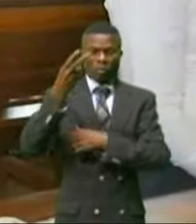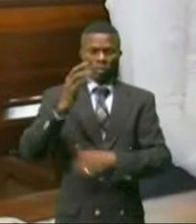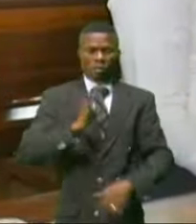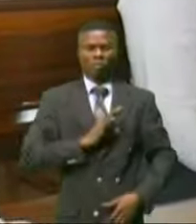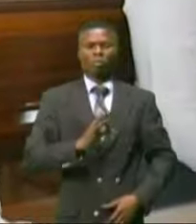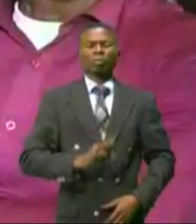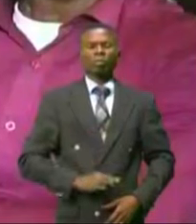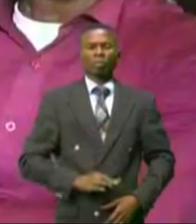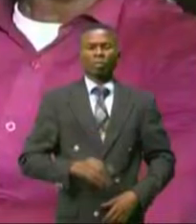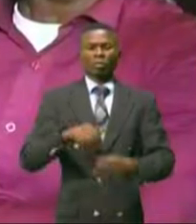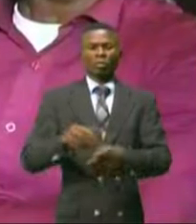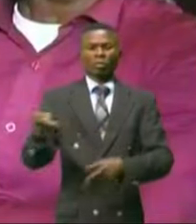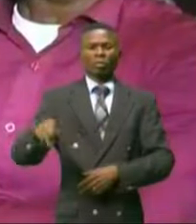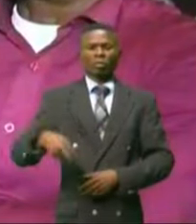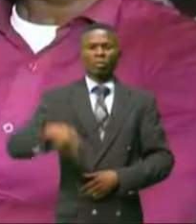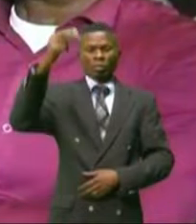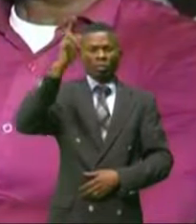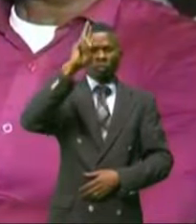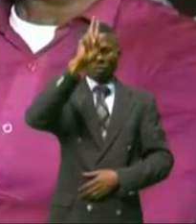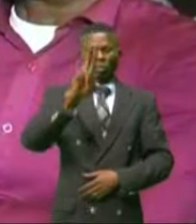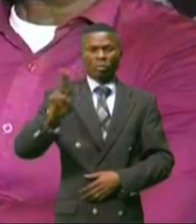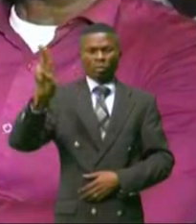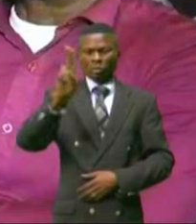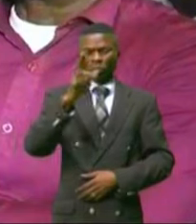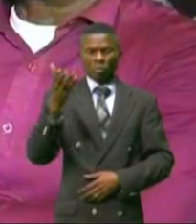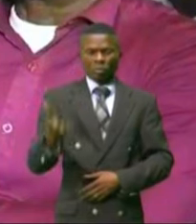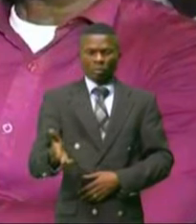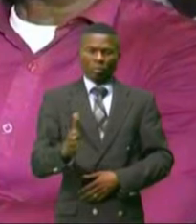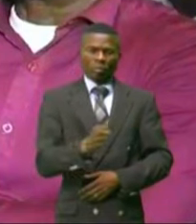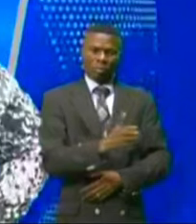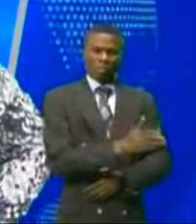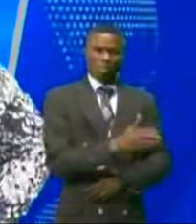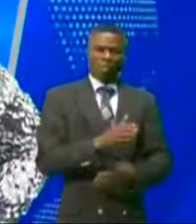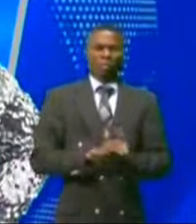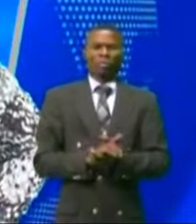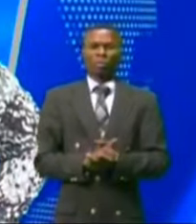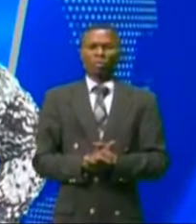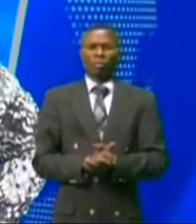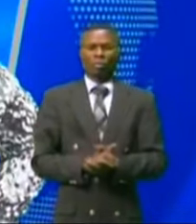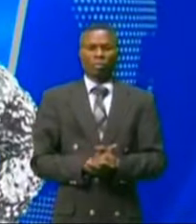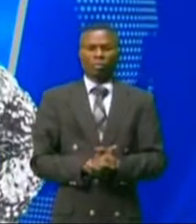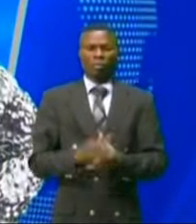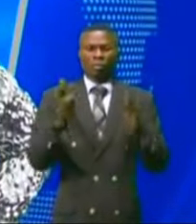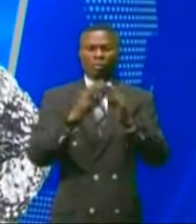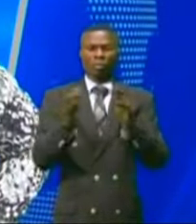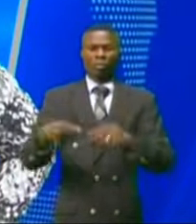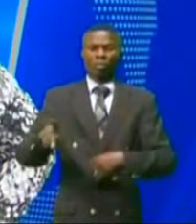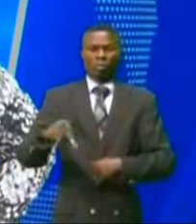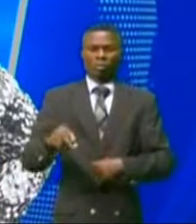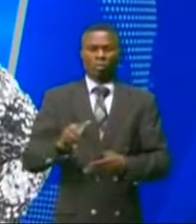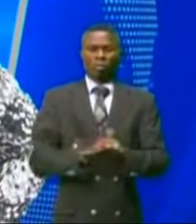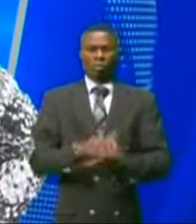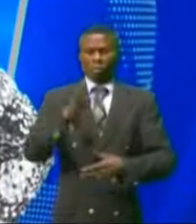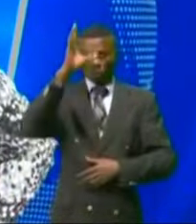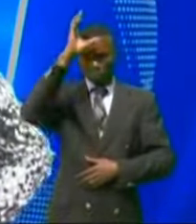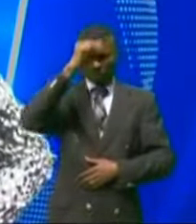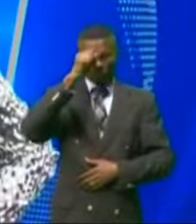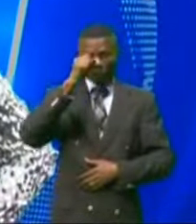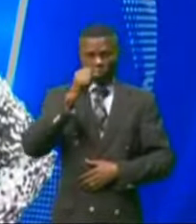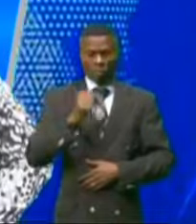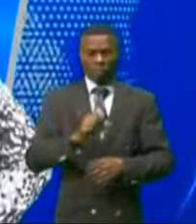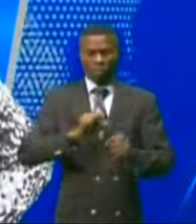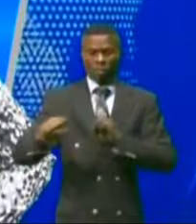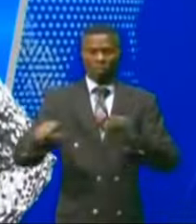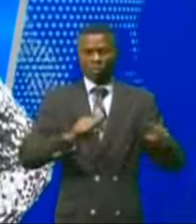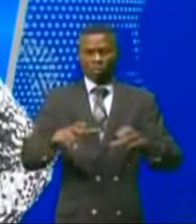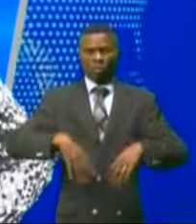de l'État dans la province du Haut-Touélé. L'Assemblée provinciale de la province du Kwilu a procédé à l'examen